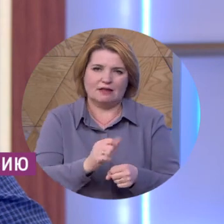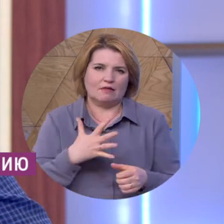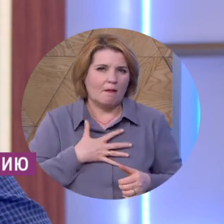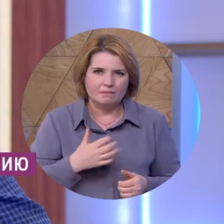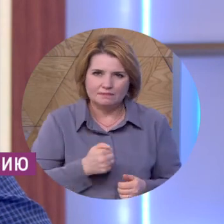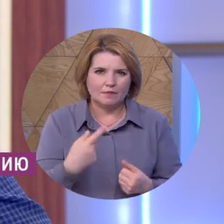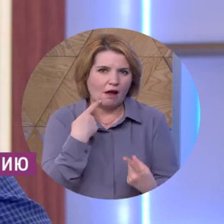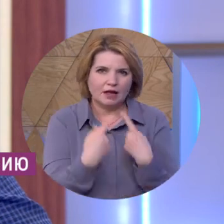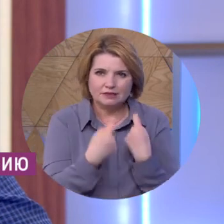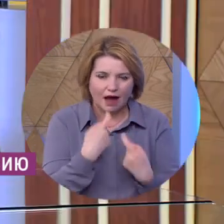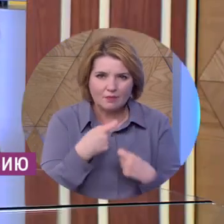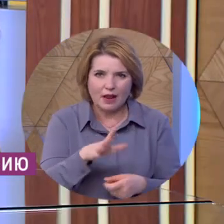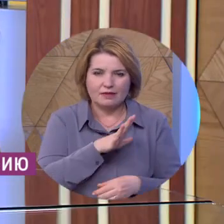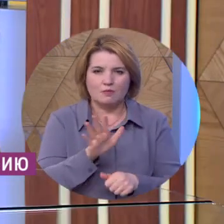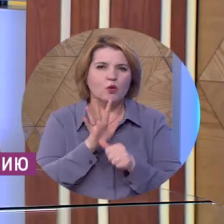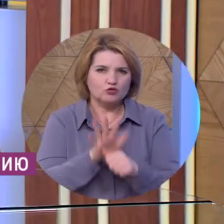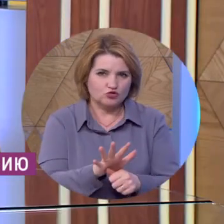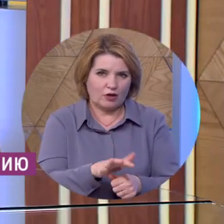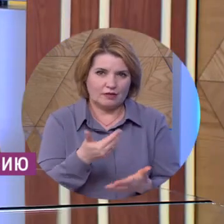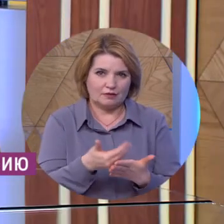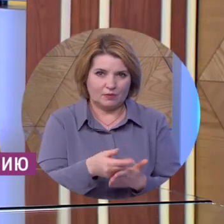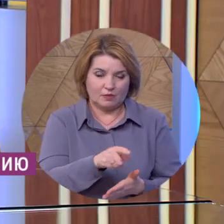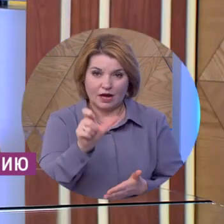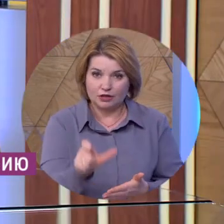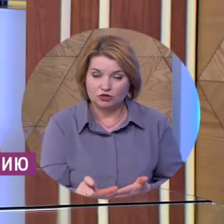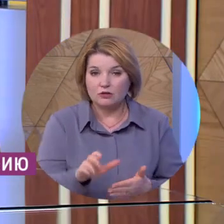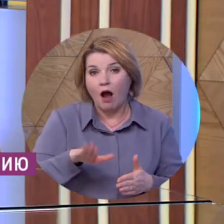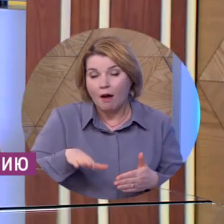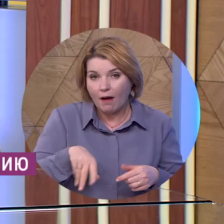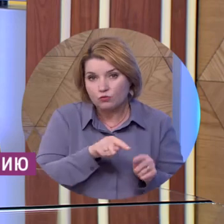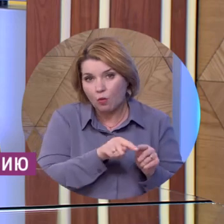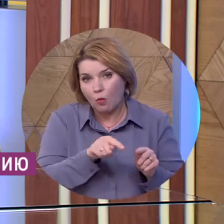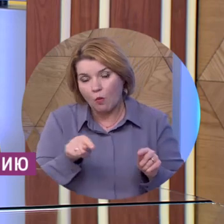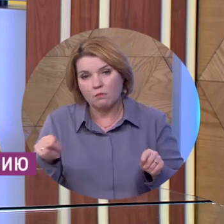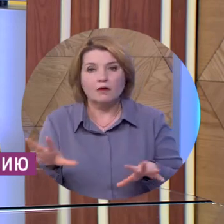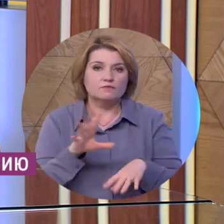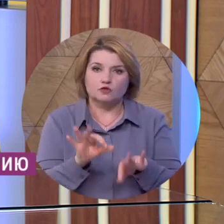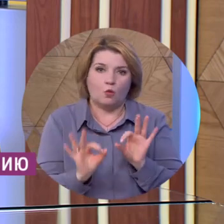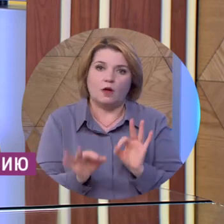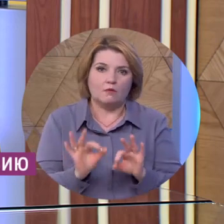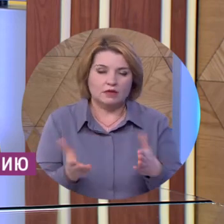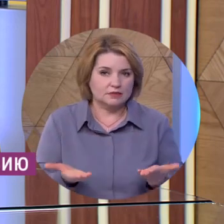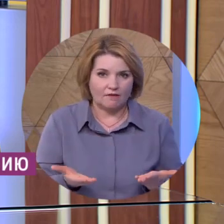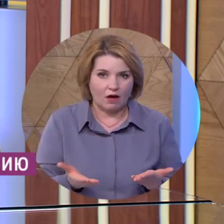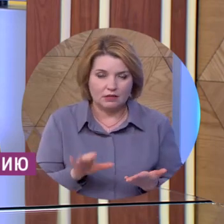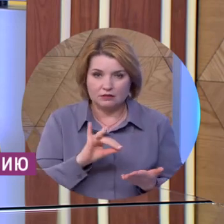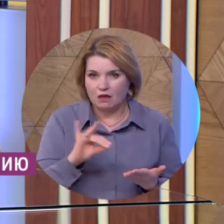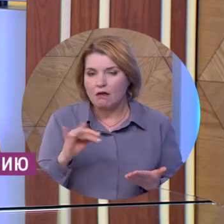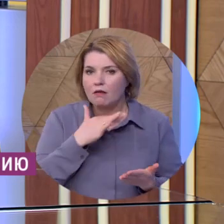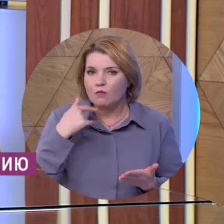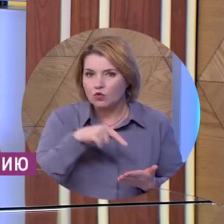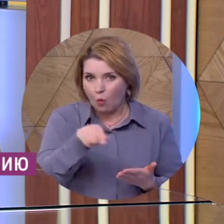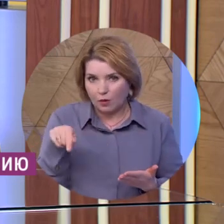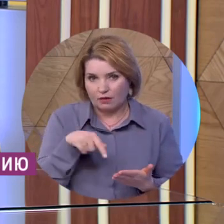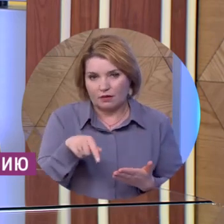претензии, оскорбления, может быть, унижение достоинства личности, а потом как бы все вроде бы нормализовалось. И очень у многих жертв